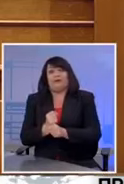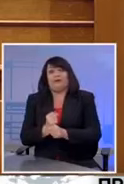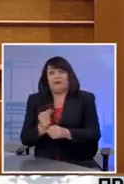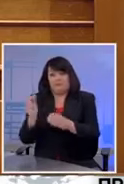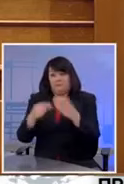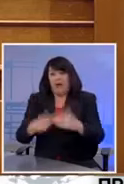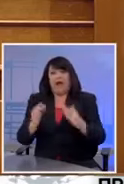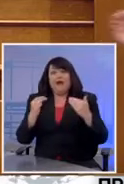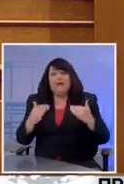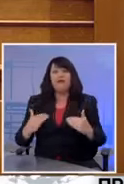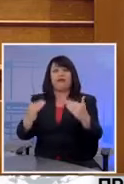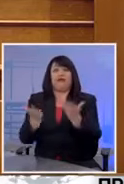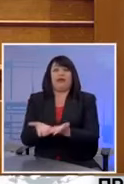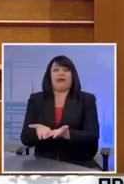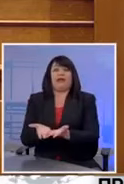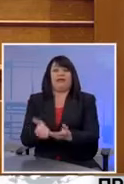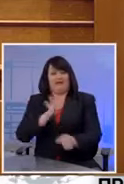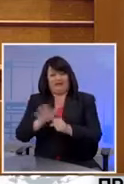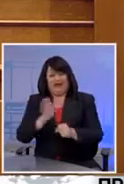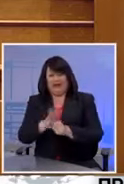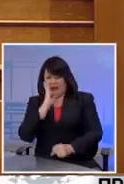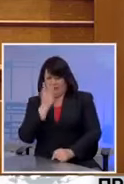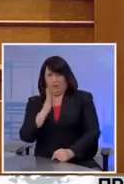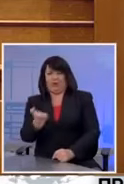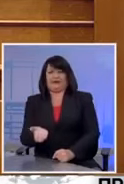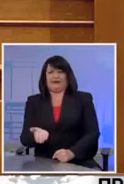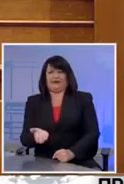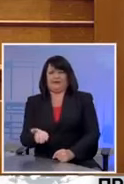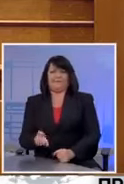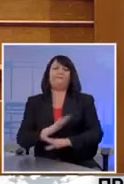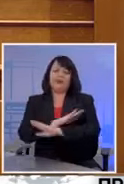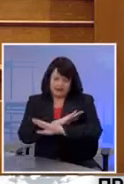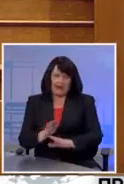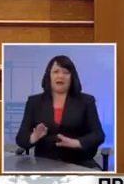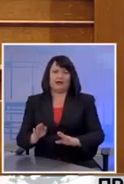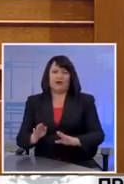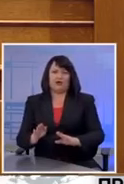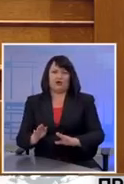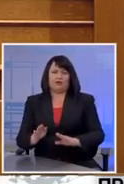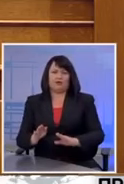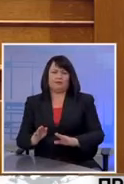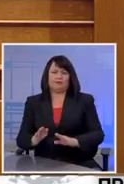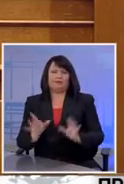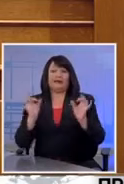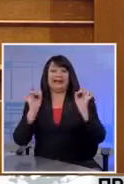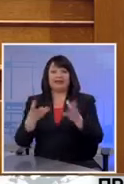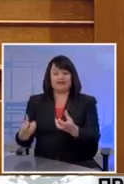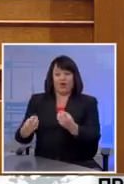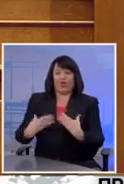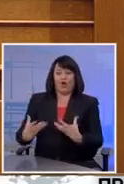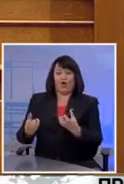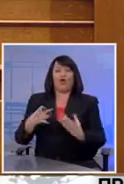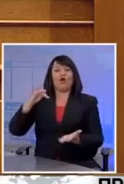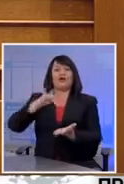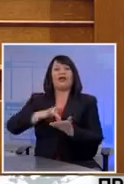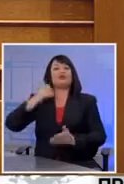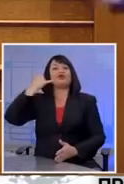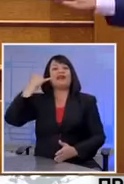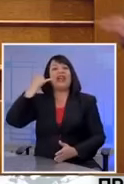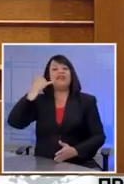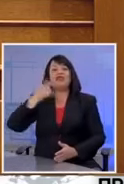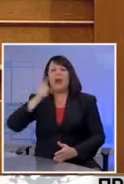ψήφισε η Βουλή. Αρκετά λοιπόν με την υποκρισία. Και για να τελειώνουμε, Κανείς δεν μου χάρισε κανένα τηλεφωνικό κέντρο, κύριε Τσίπρα.